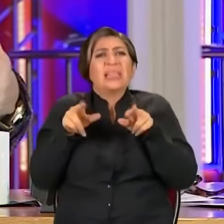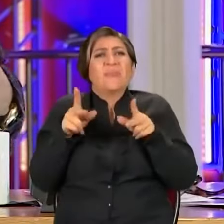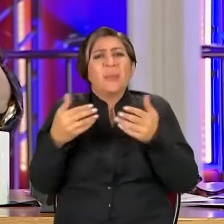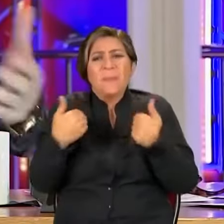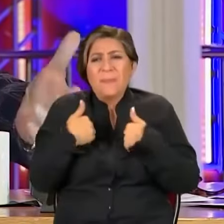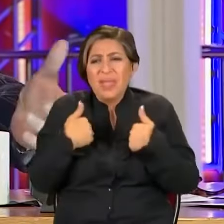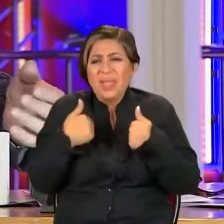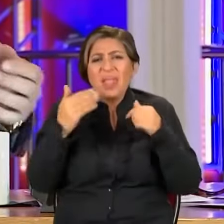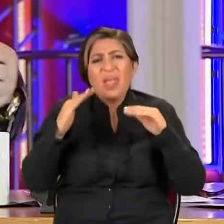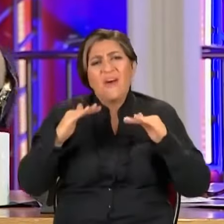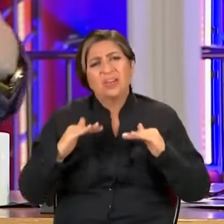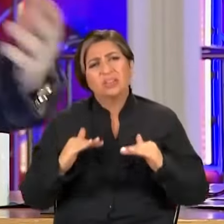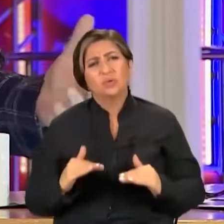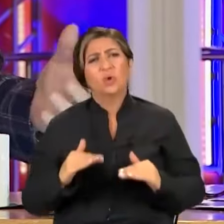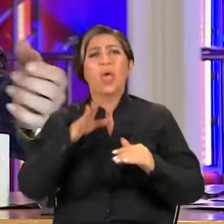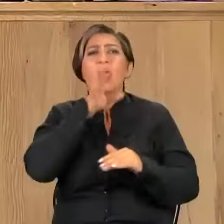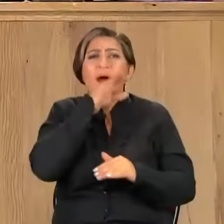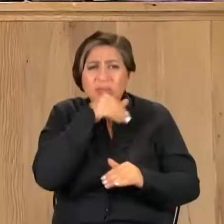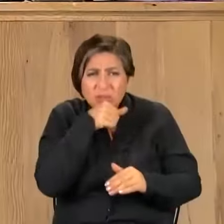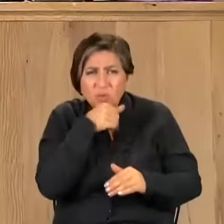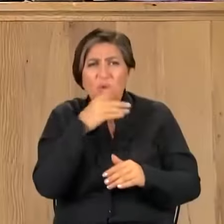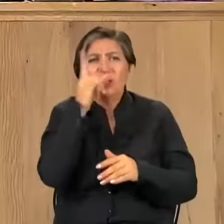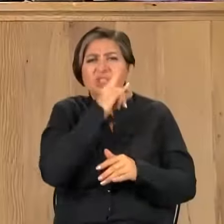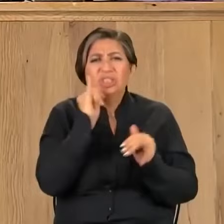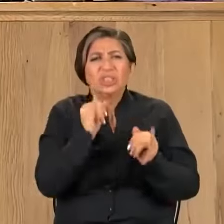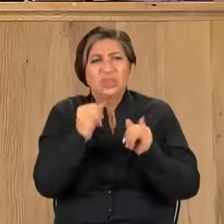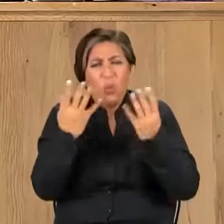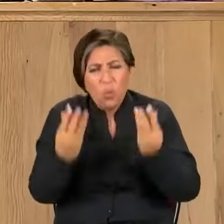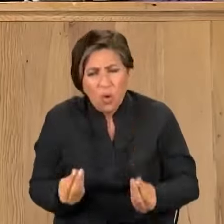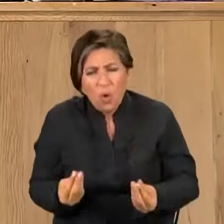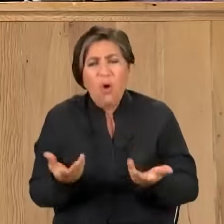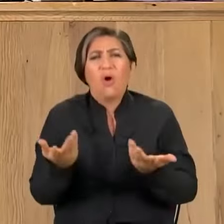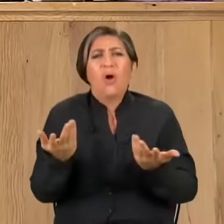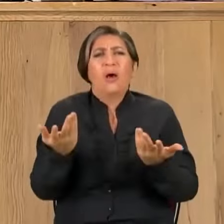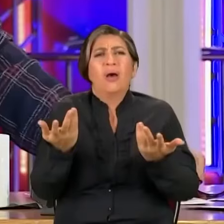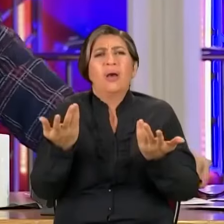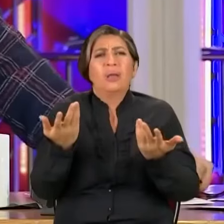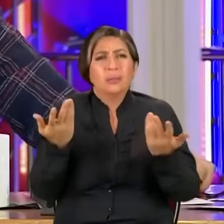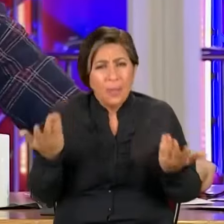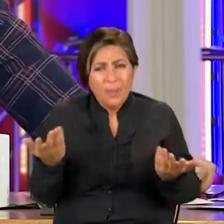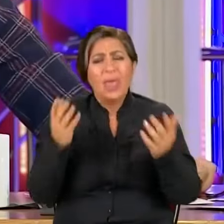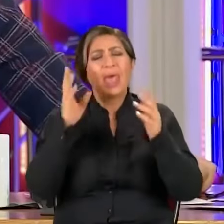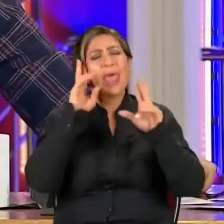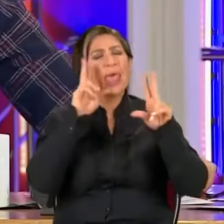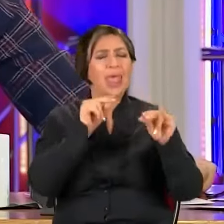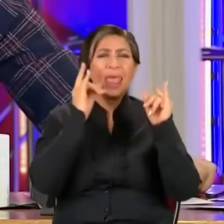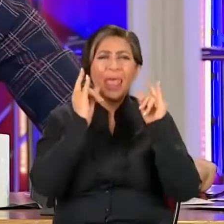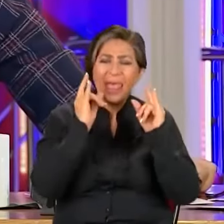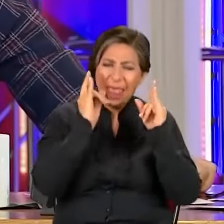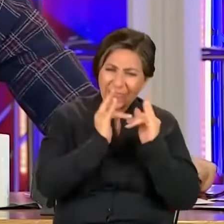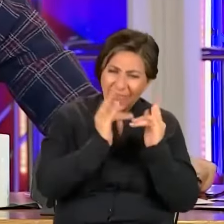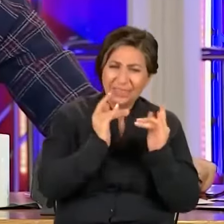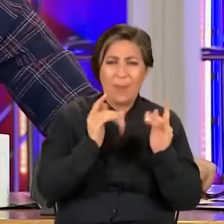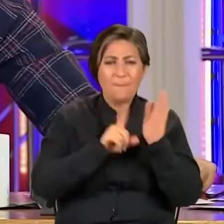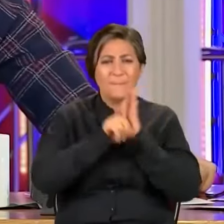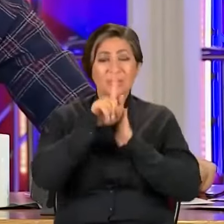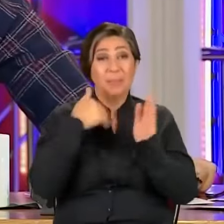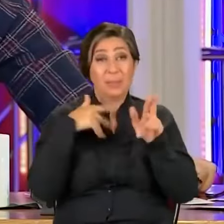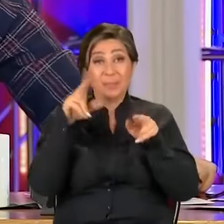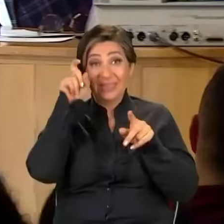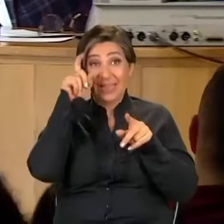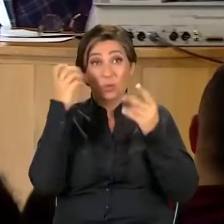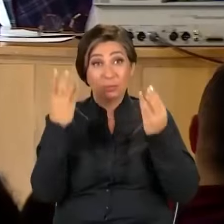beni yavaşlatıyor, yaşlanıyor, çirkinleşiyor, bilmem ne. Tabii ki yatakta başarı kaçınılmaz benim gibi zeki